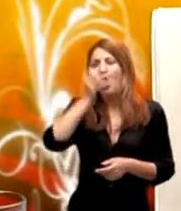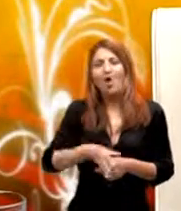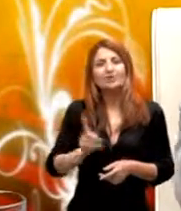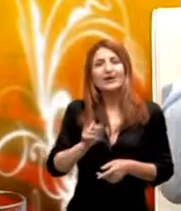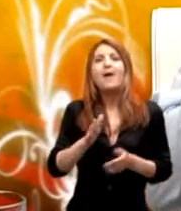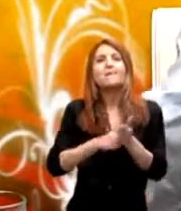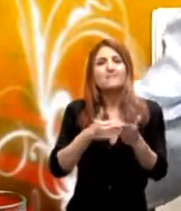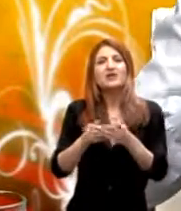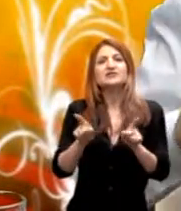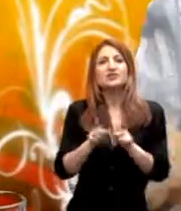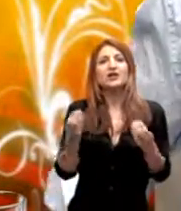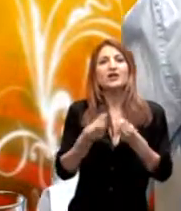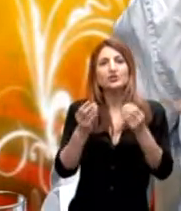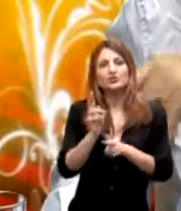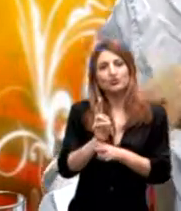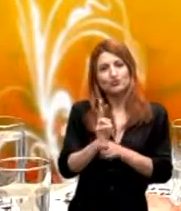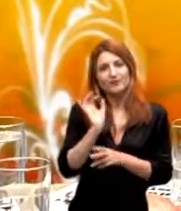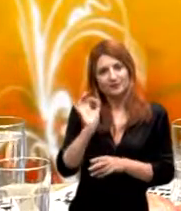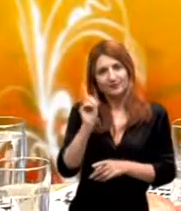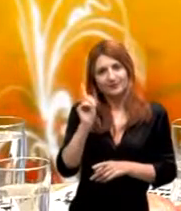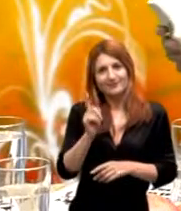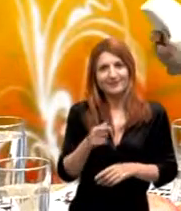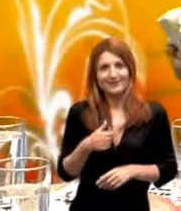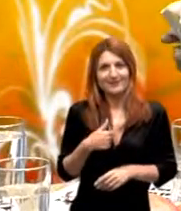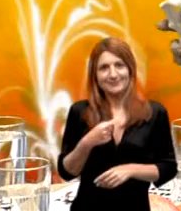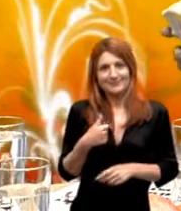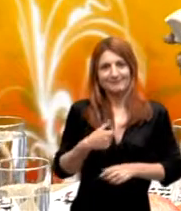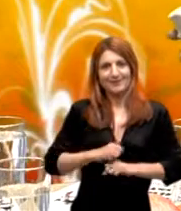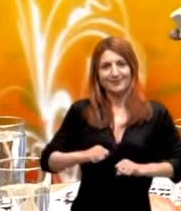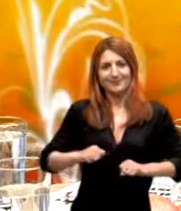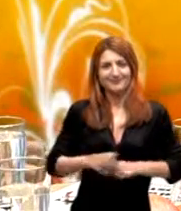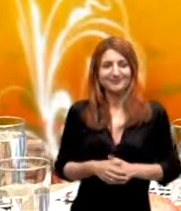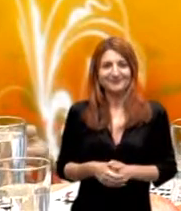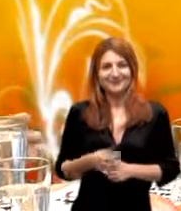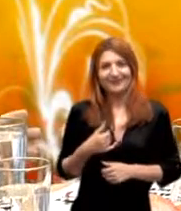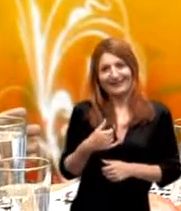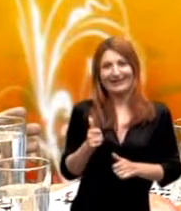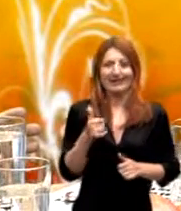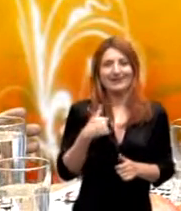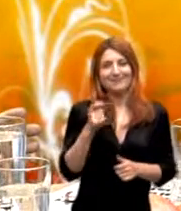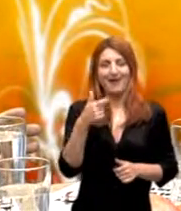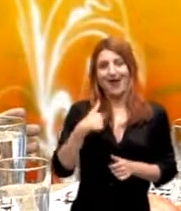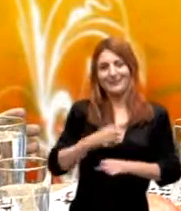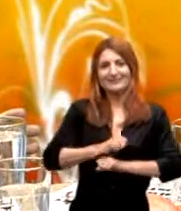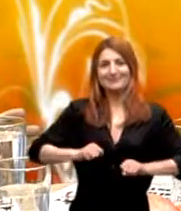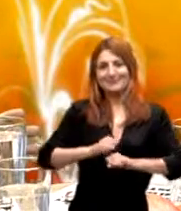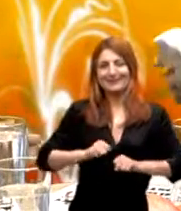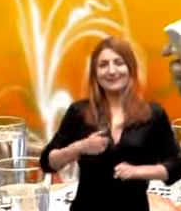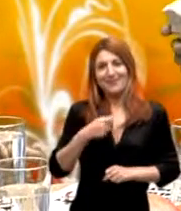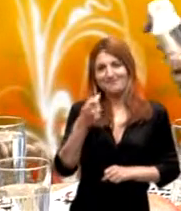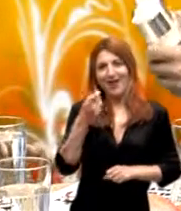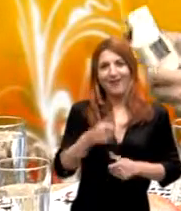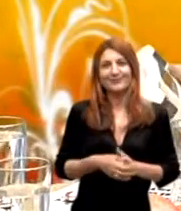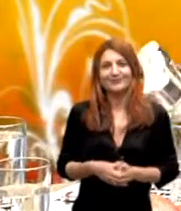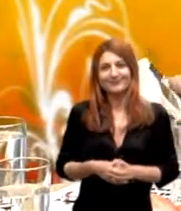Nešto i čuva. Se slažem s vama. Hoćemo, dobro. Vidite, ja sam se malo udebljala. A nisam to ništa. Sam ja rekao nešto. Kužim ja.